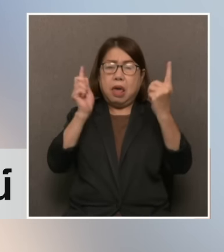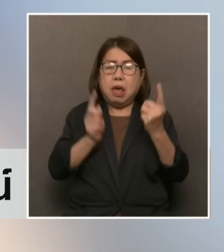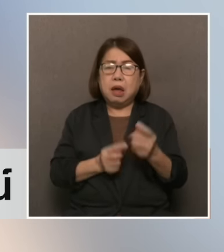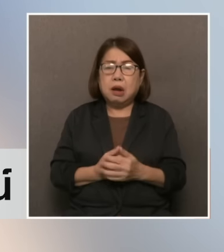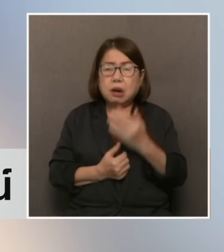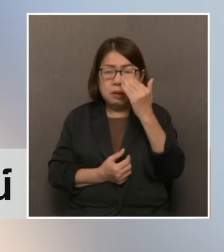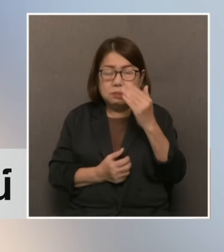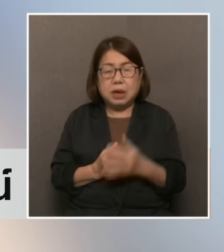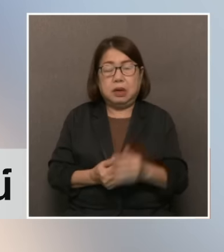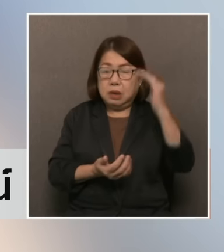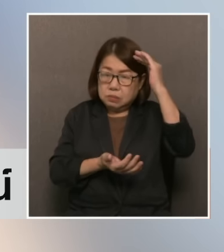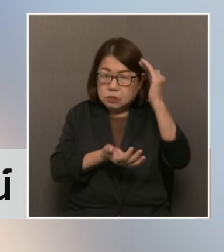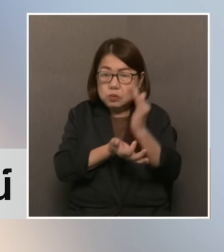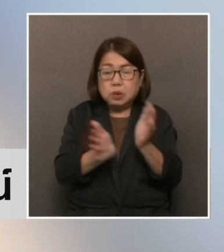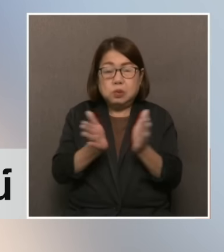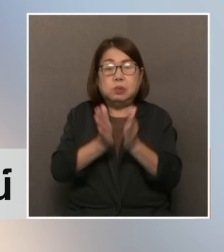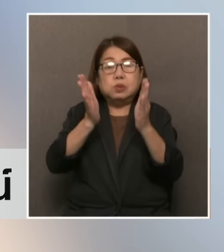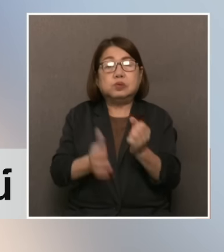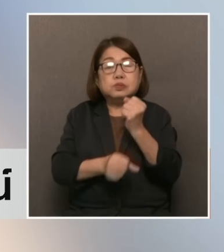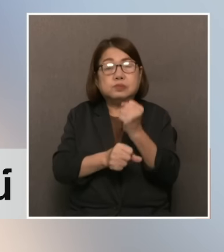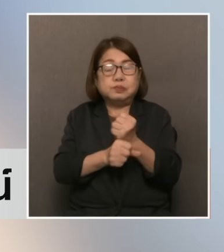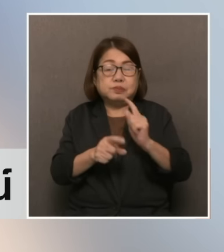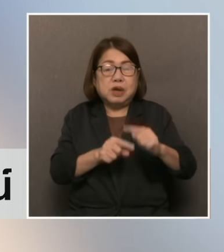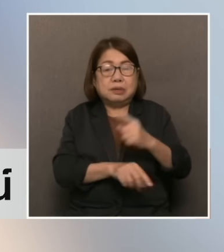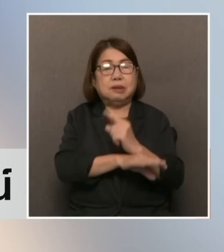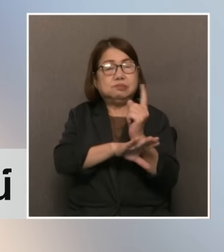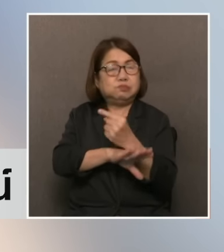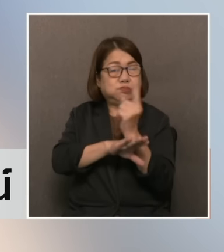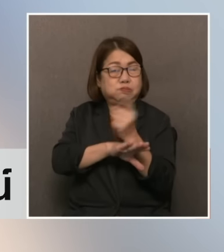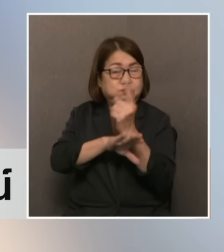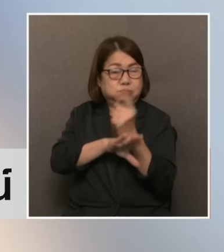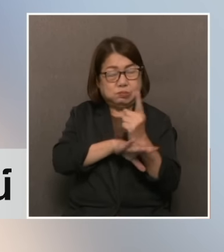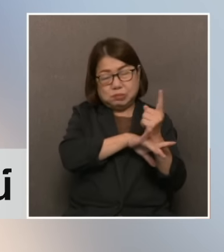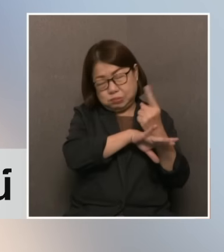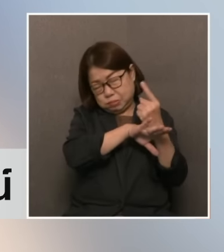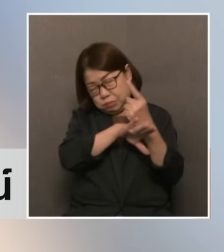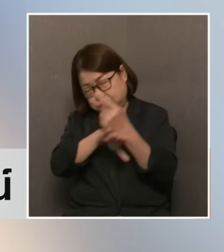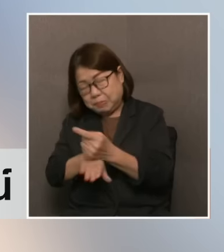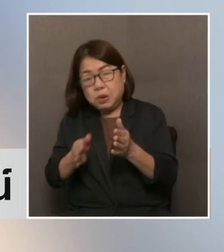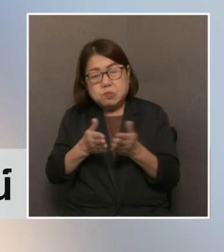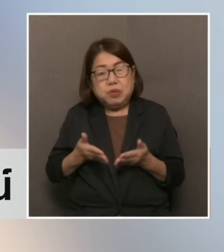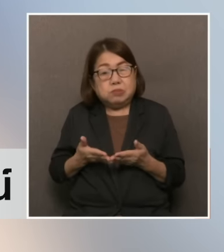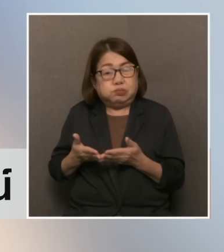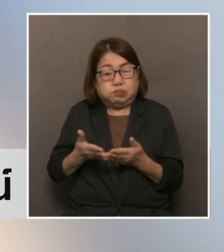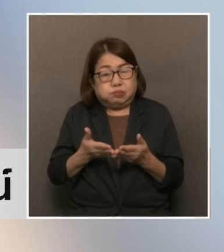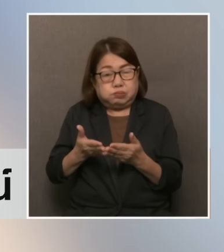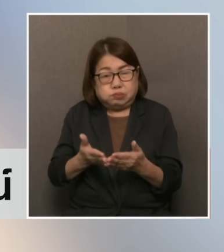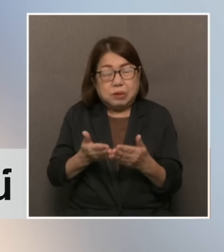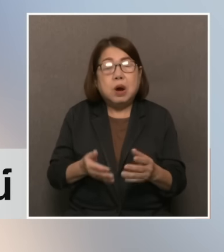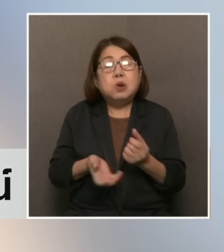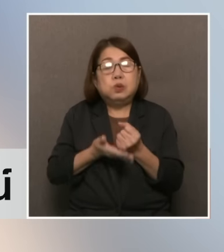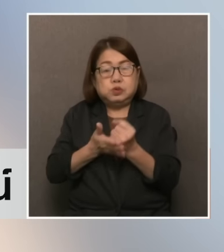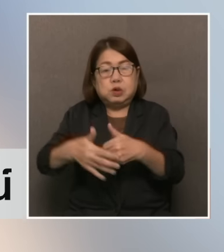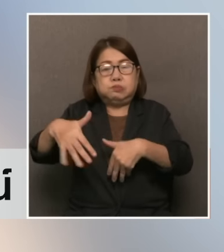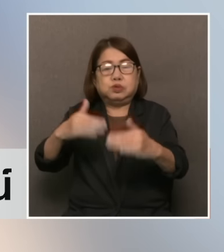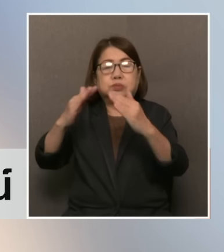ับตำรวและเจ้าหนาที่ใช้เฮลิคอปเตอร์และเหลือกู้ภัยช่วยเหอประชาชนที่ติดอยู่ในบ้านและรถยนตทถกน